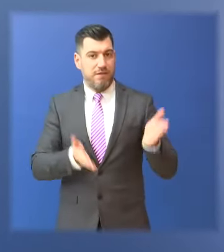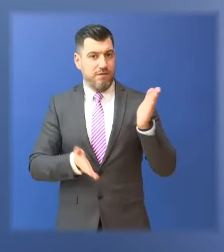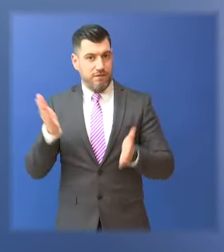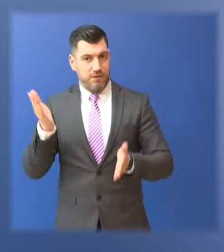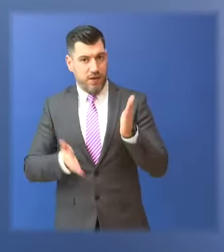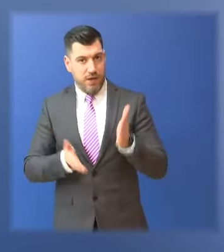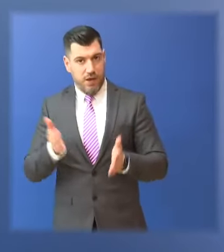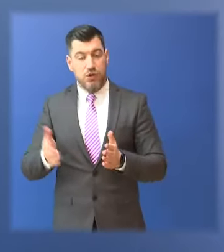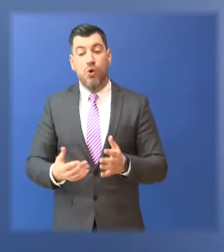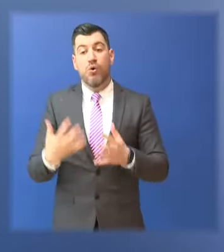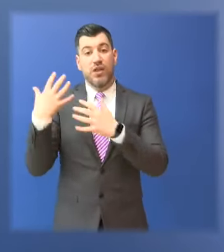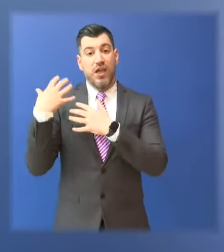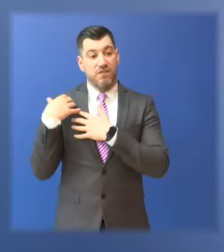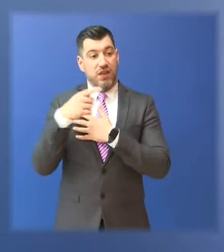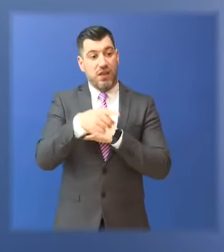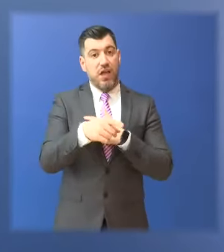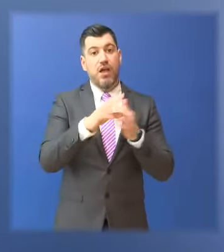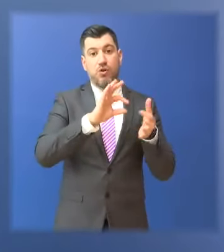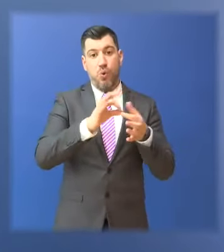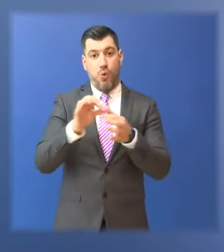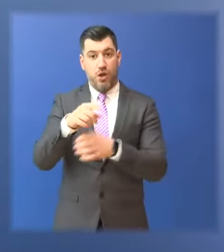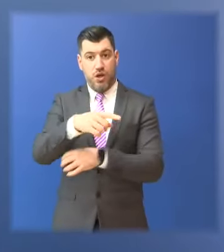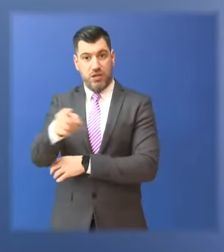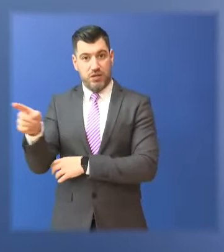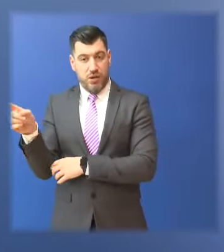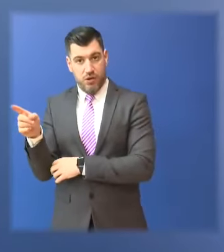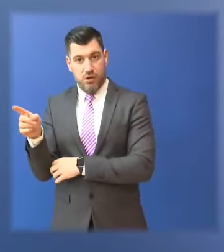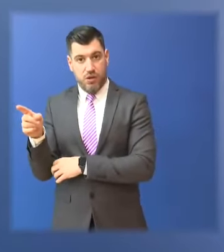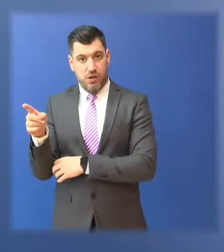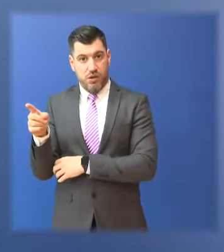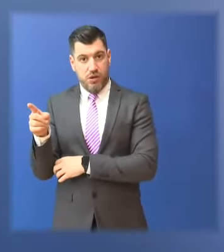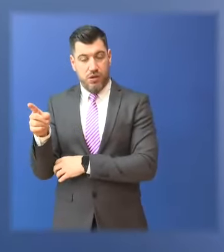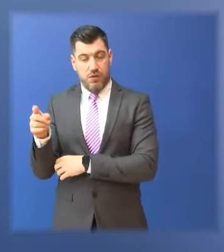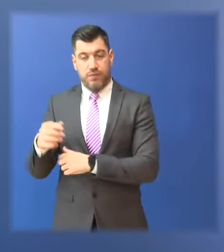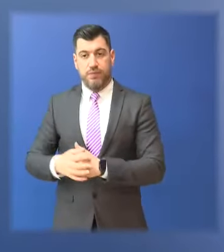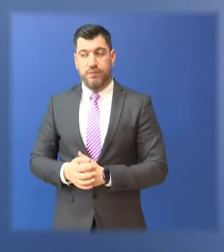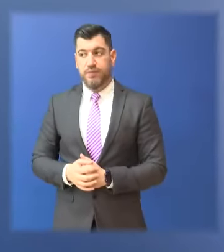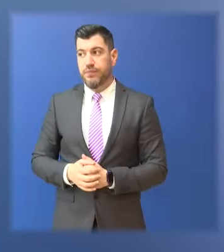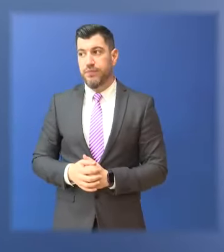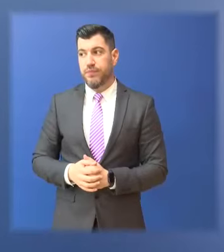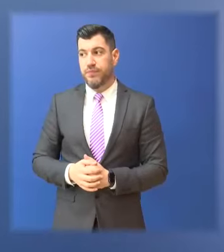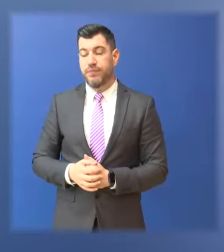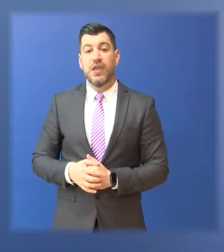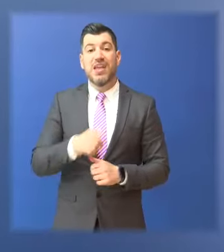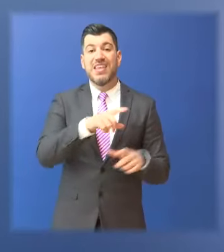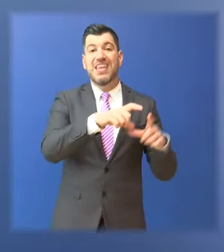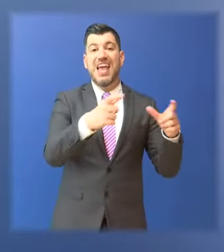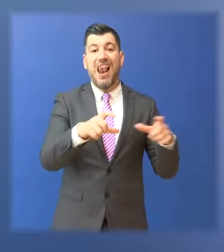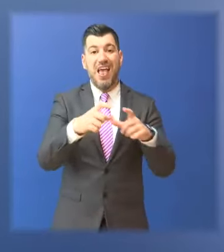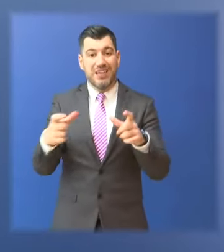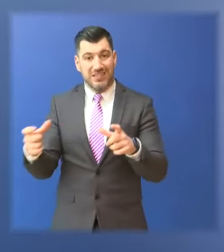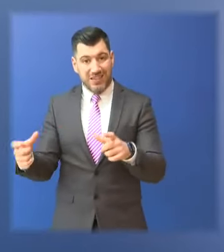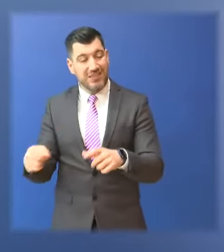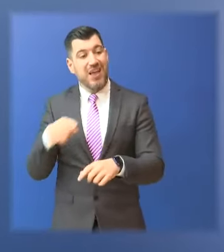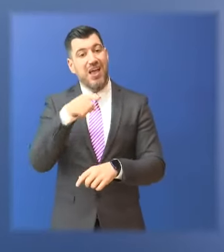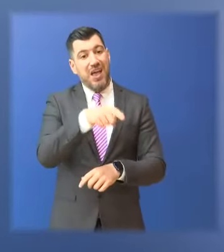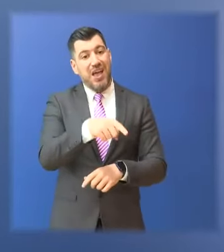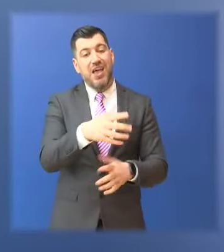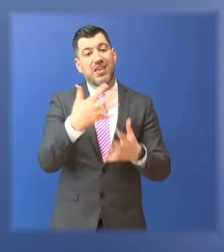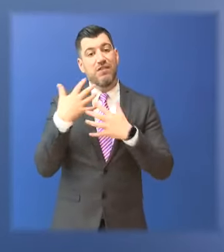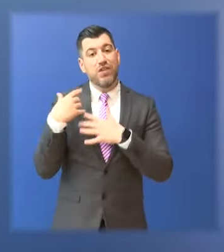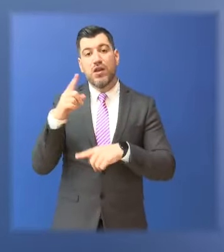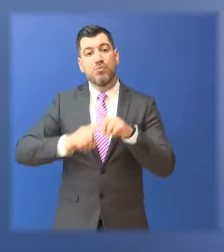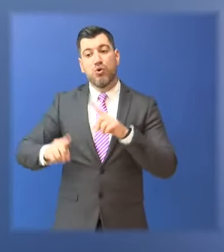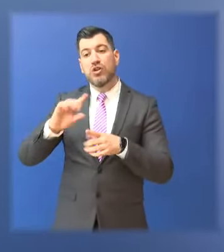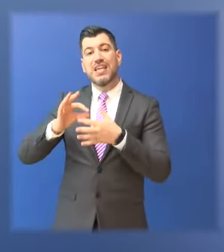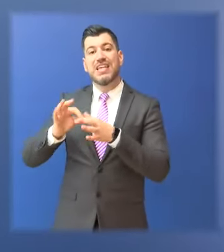ασύλλογο και η ευθύνη του συλλόγου απέναντι σε αυτή τη λέσχη. Έχω μια τεχνική, μια πολιτική απορία. Η τεχνική έχει να κάνει με